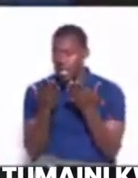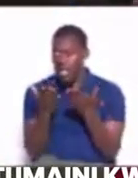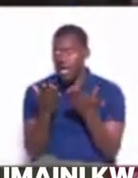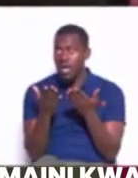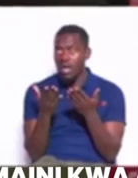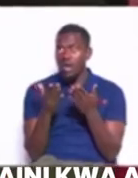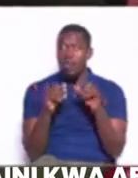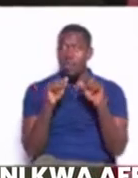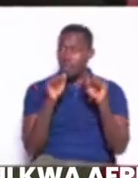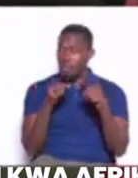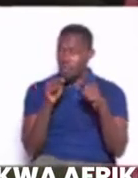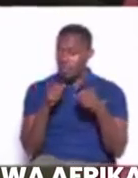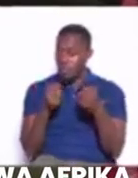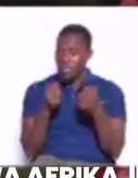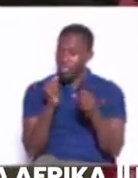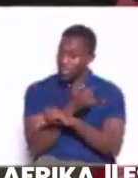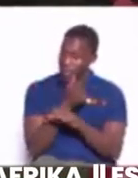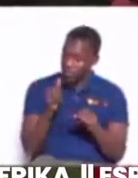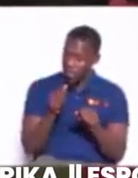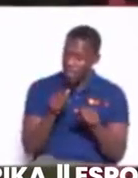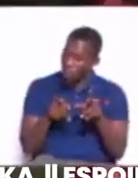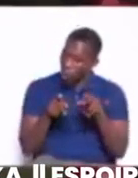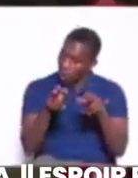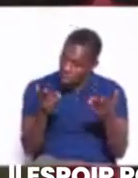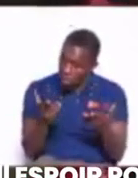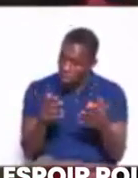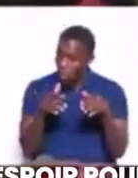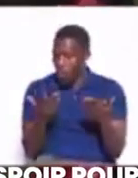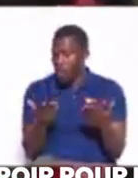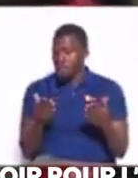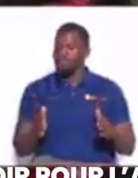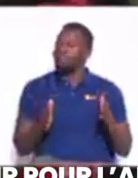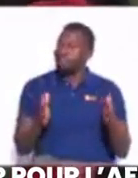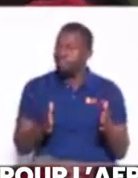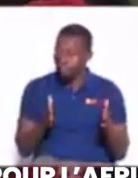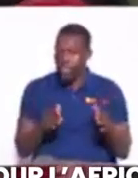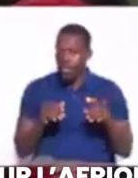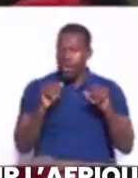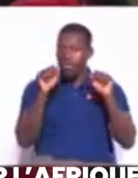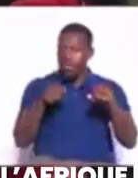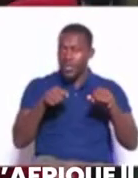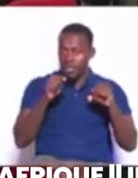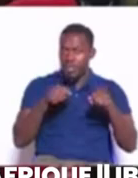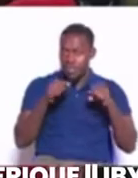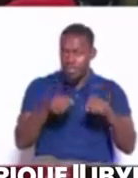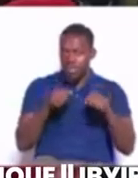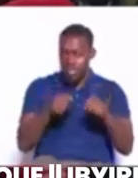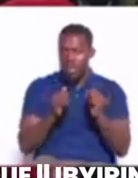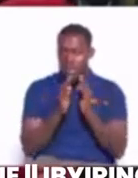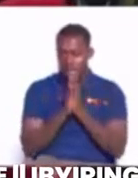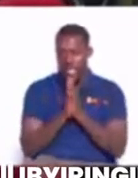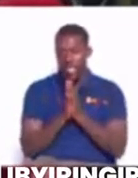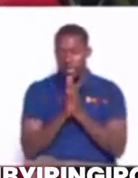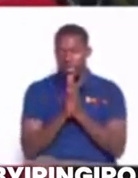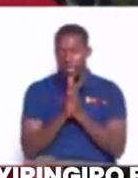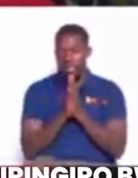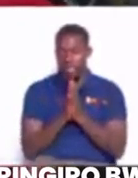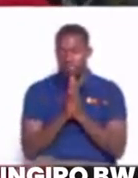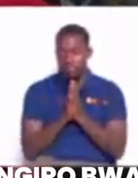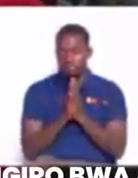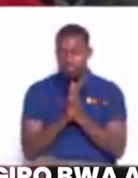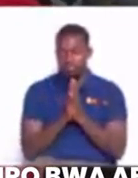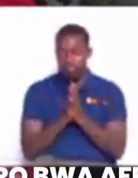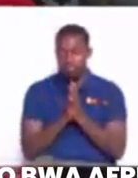walemavu, you may not be able to come forward, huenda msiweze kutembea, lakini pungeni mikono yenu kule, pungeni mikono yenu kule katika vituo ambako kuna watu wasiojiweza.